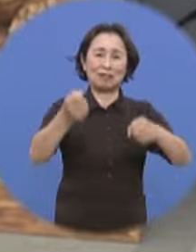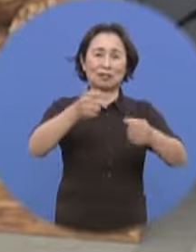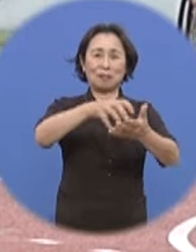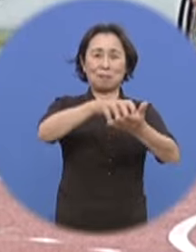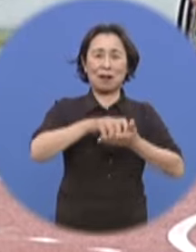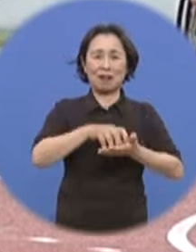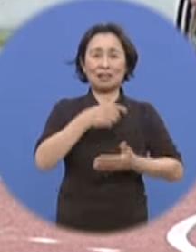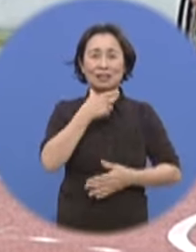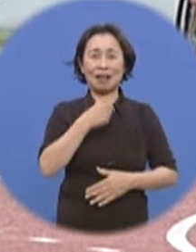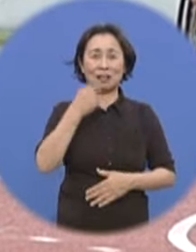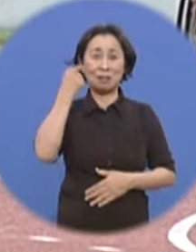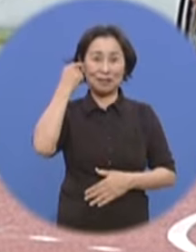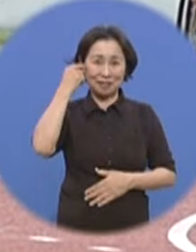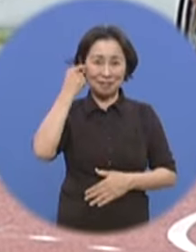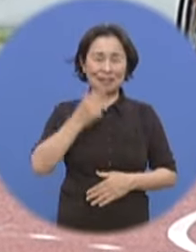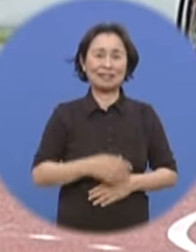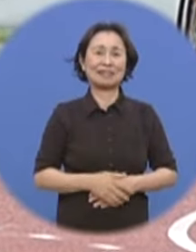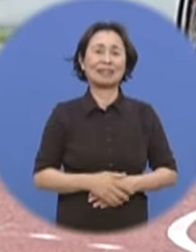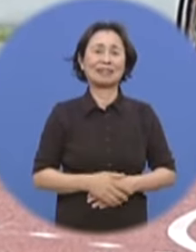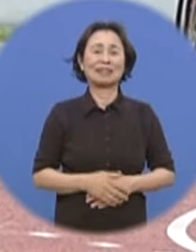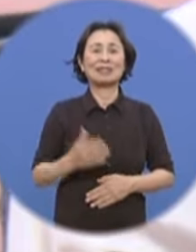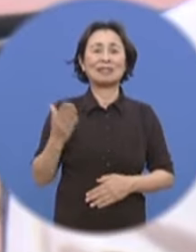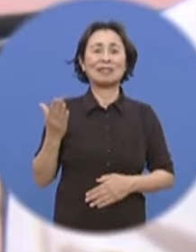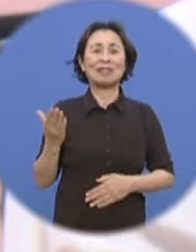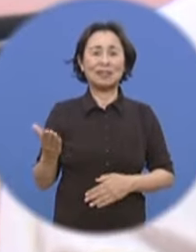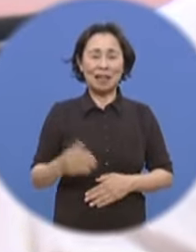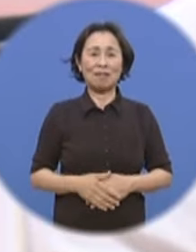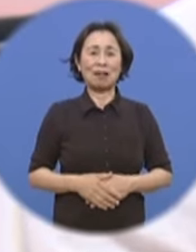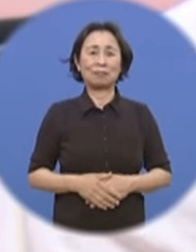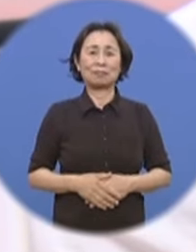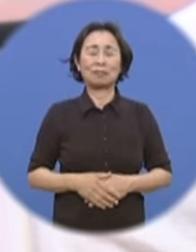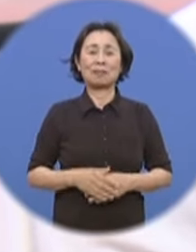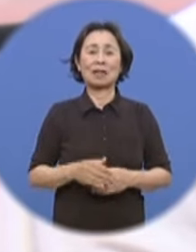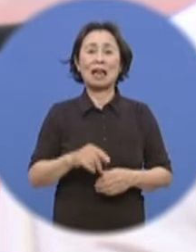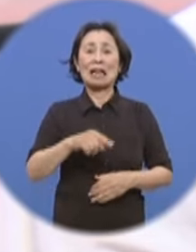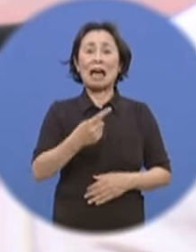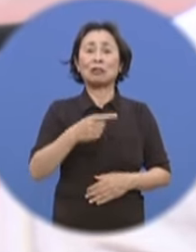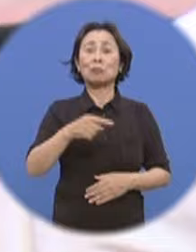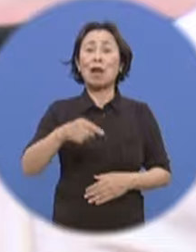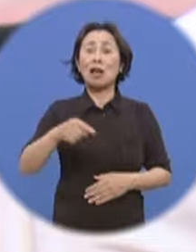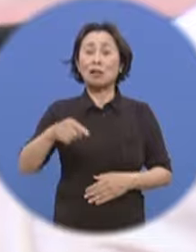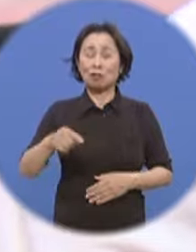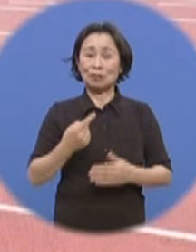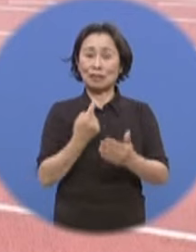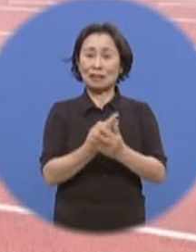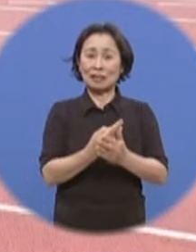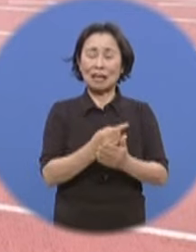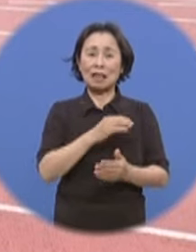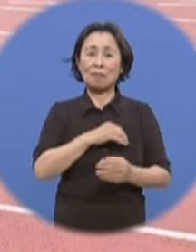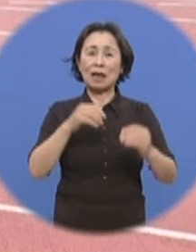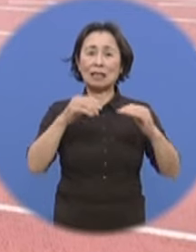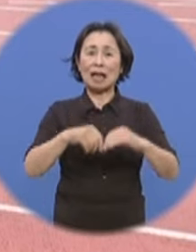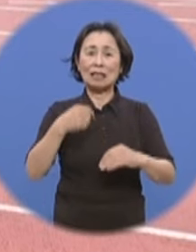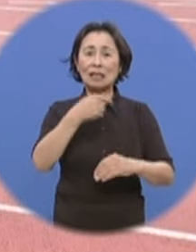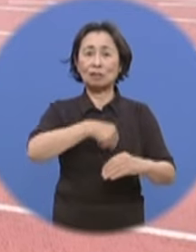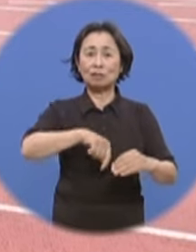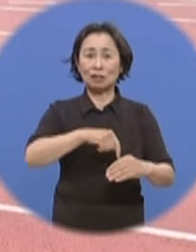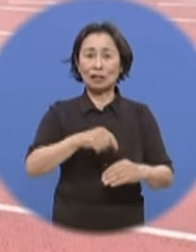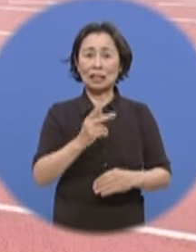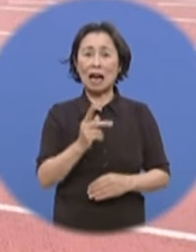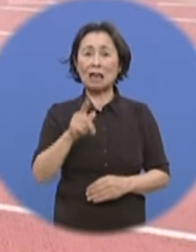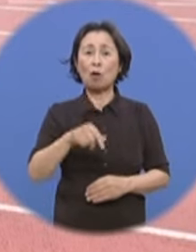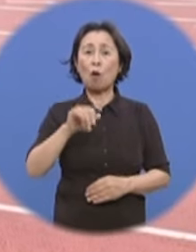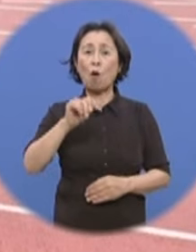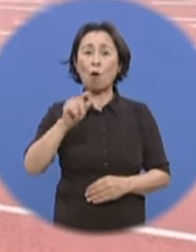てますこちらは出谷内